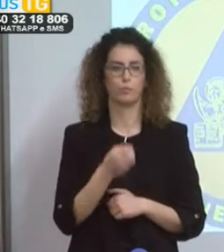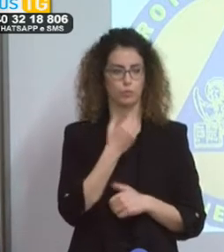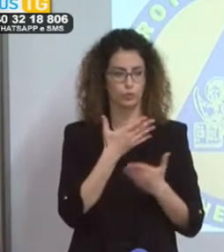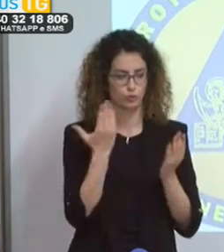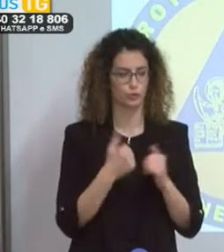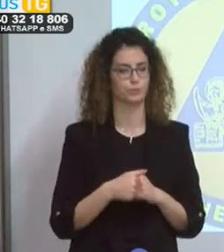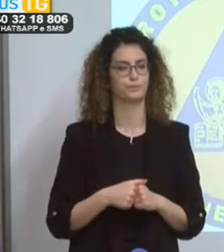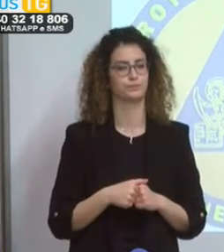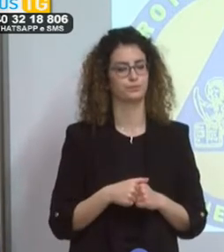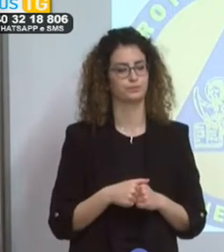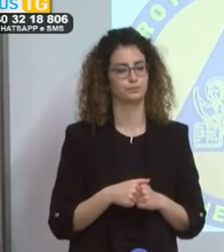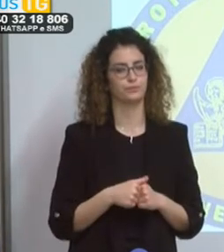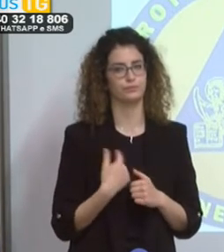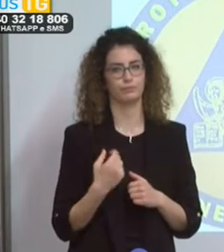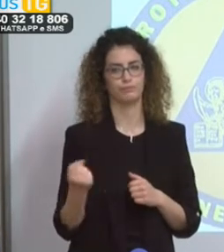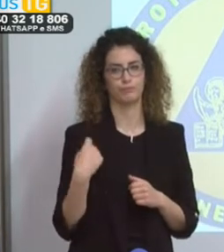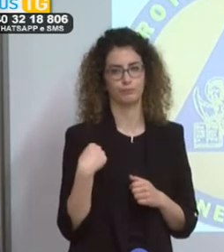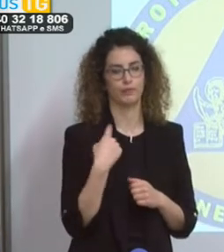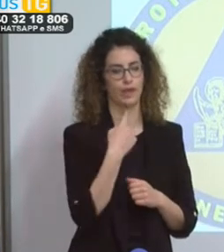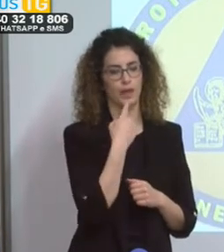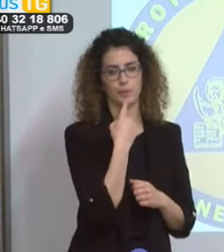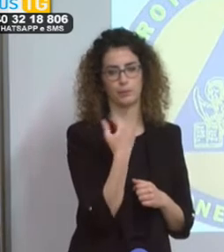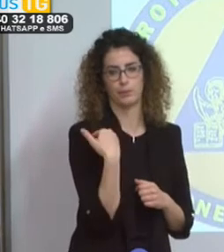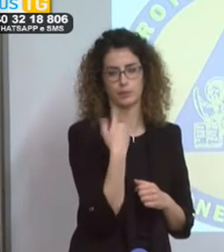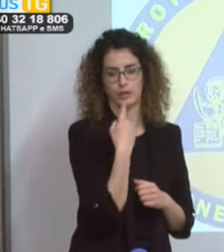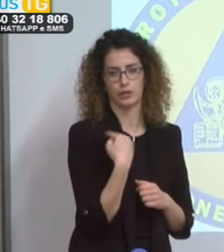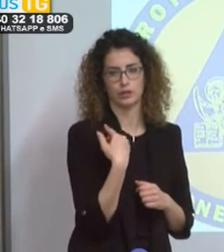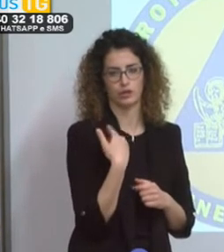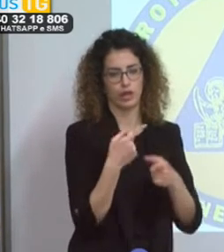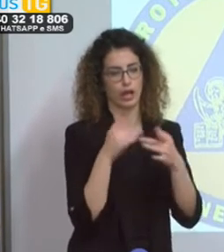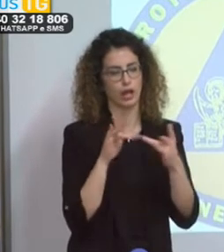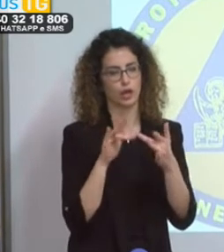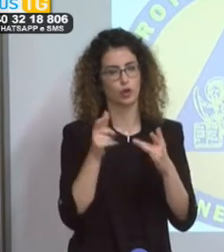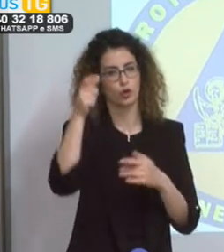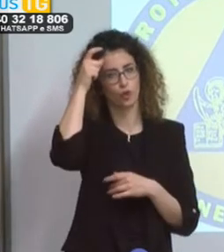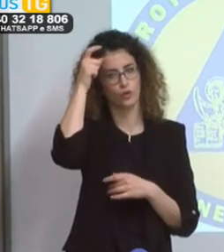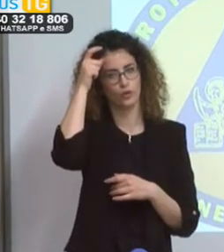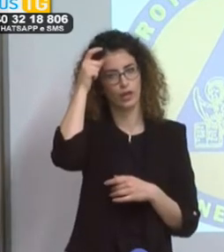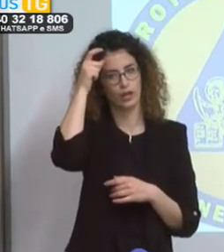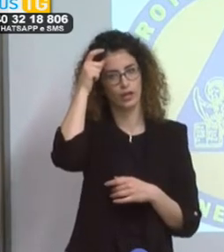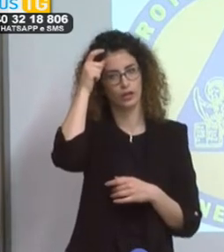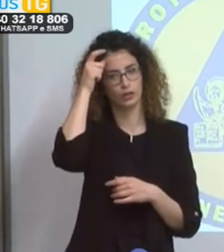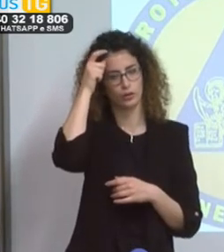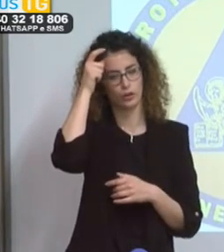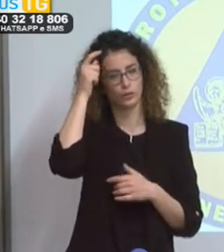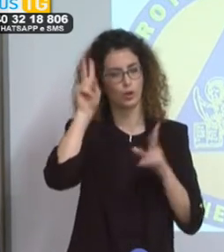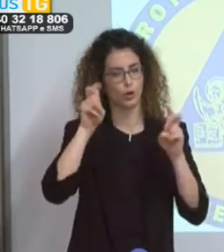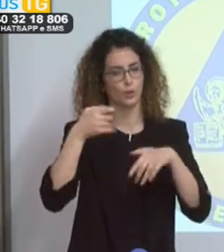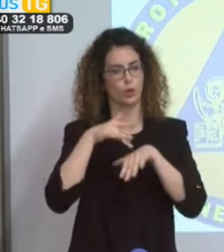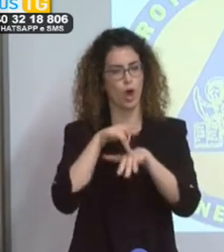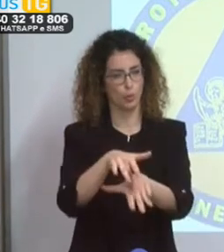Buongiorno. Buongiorno. Intanto una segnalazione, parlava prima di un incontro con il governo che avrà a breve per parlare di